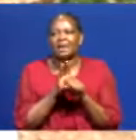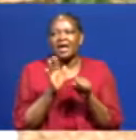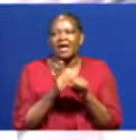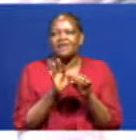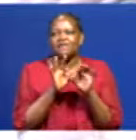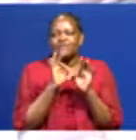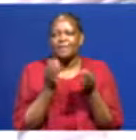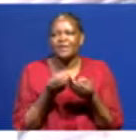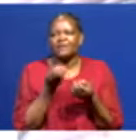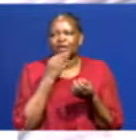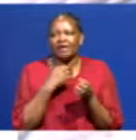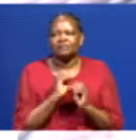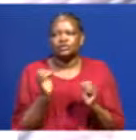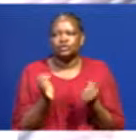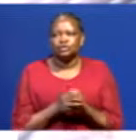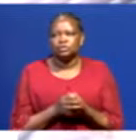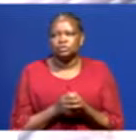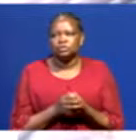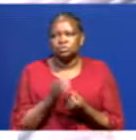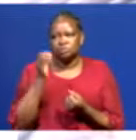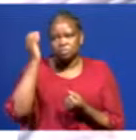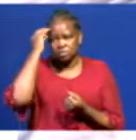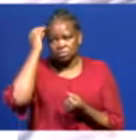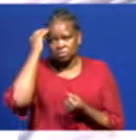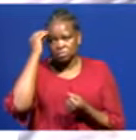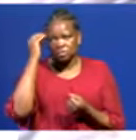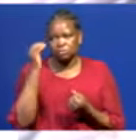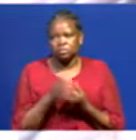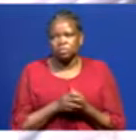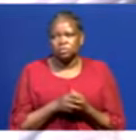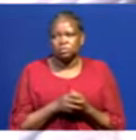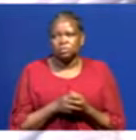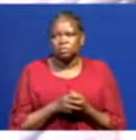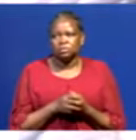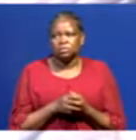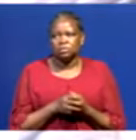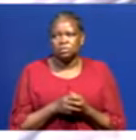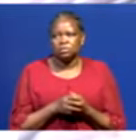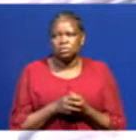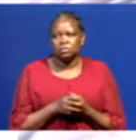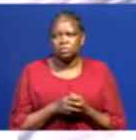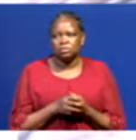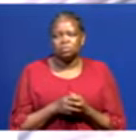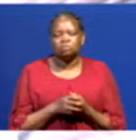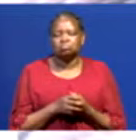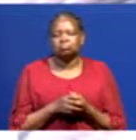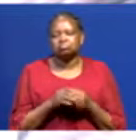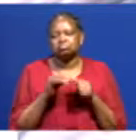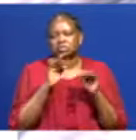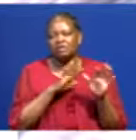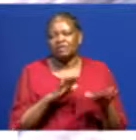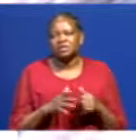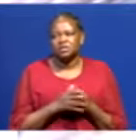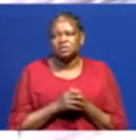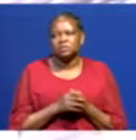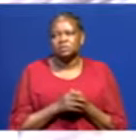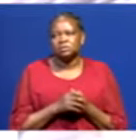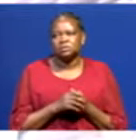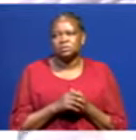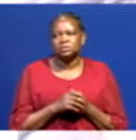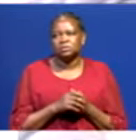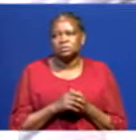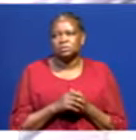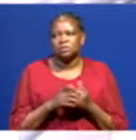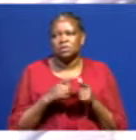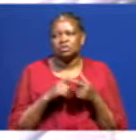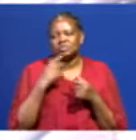huo. Our pupils to study under them or inside them. You go, you check the floors, are not in good